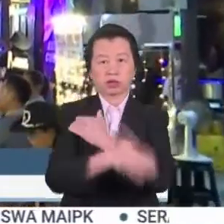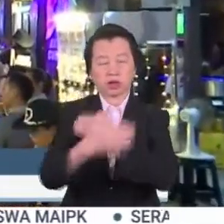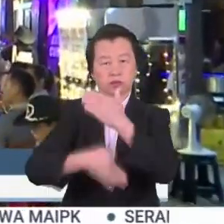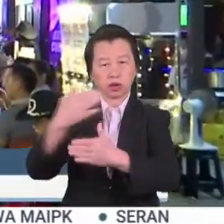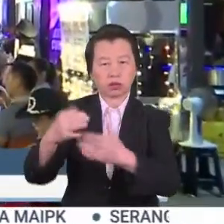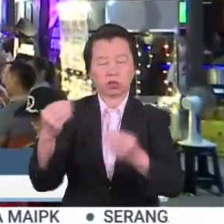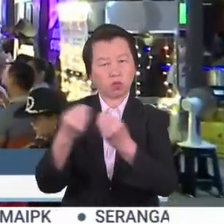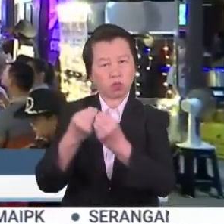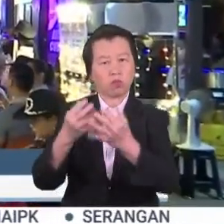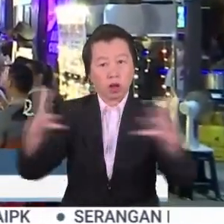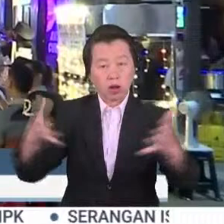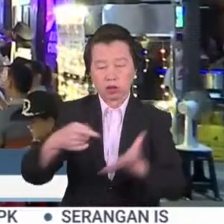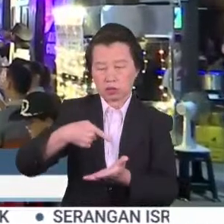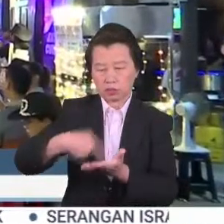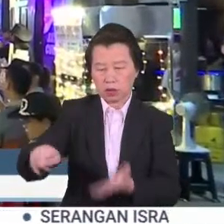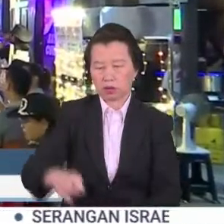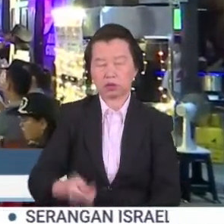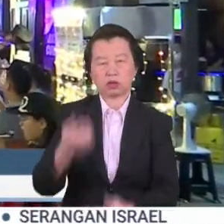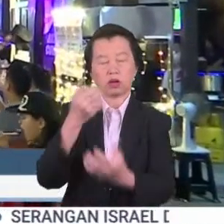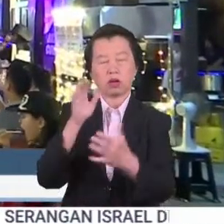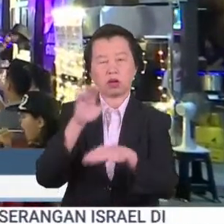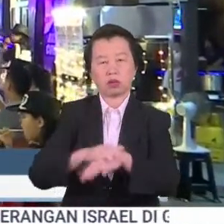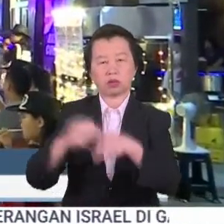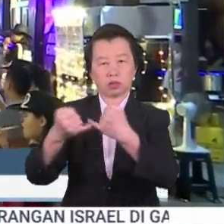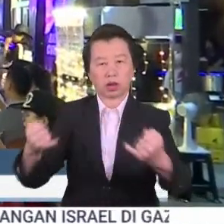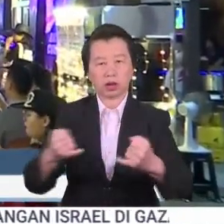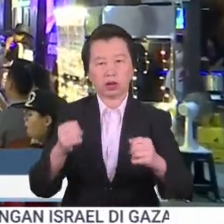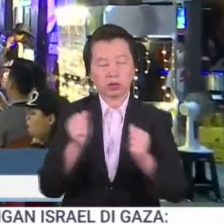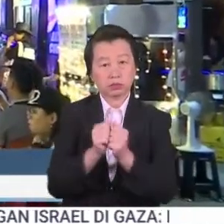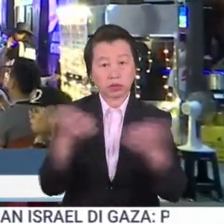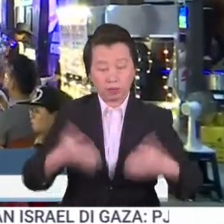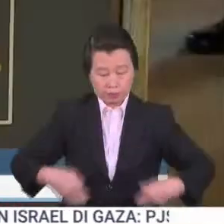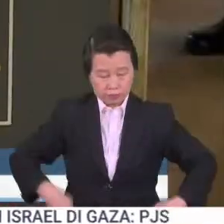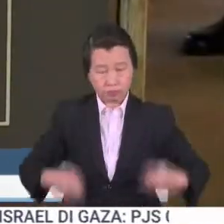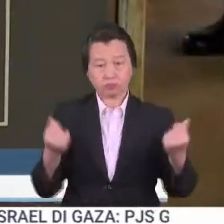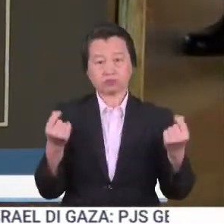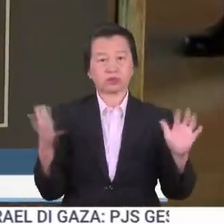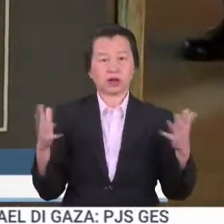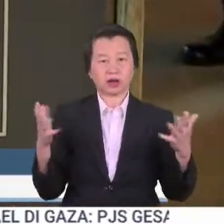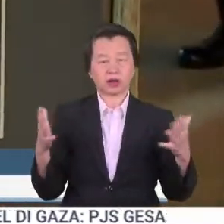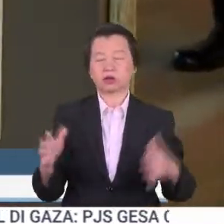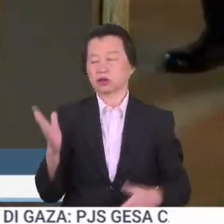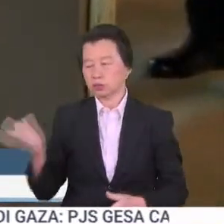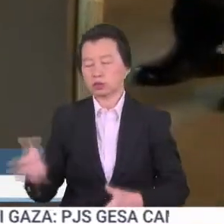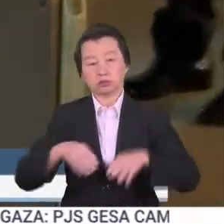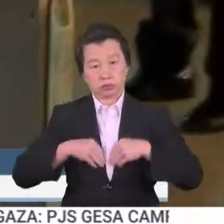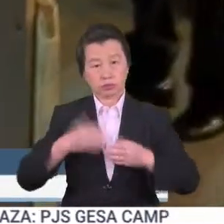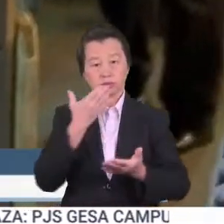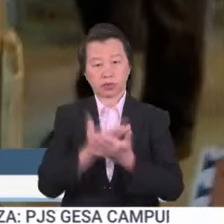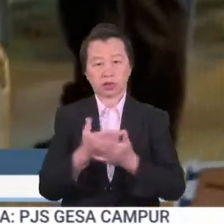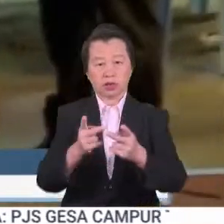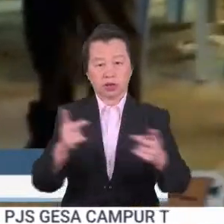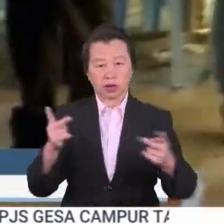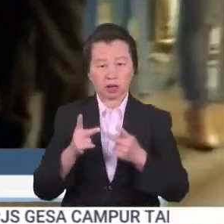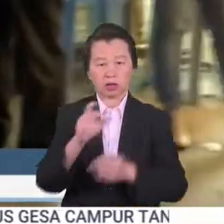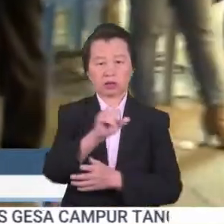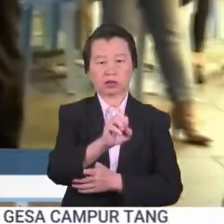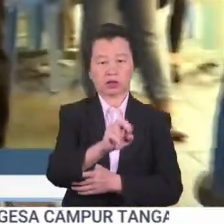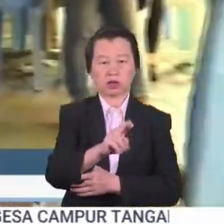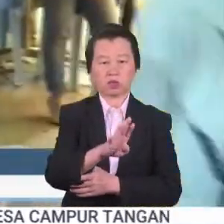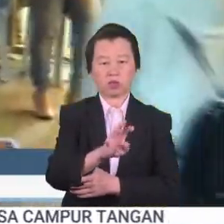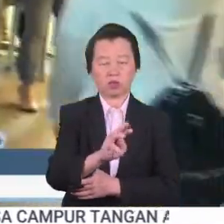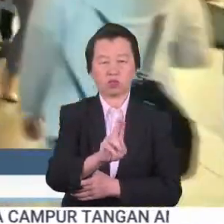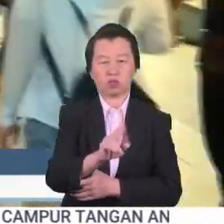semakin menggunakan kaedah pembayaran dalam talian tanpa tunai justeru beliau amat menyambut baik langkah ini khususnya di kawasan serembuh yang